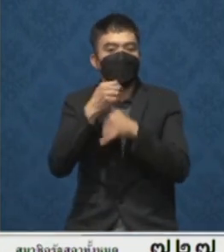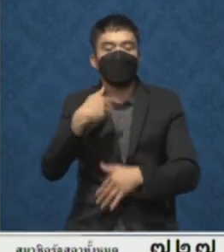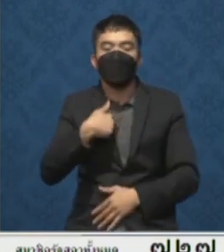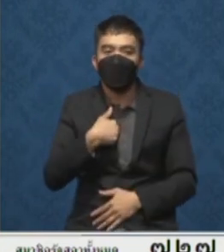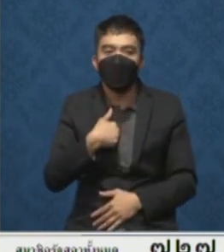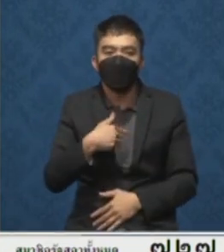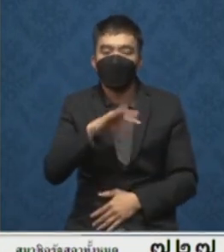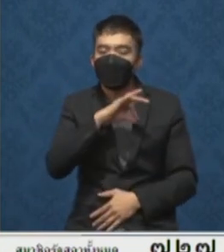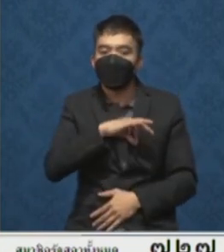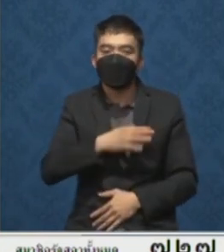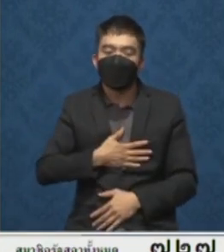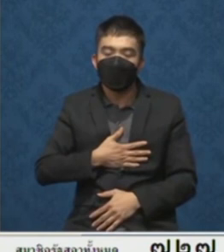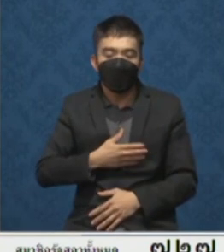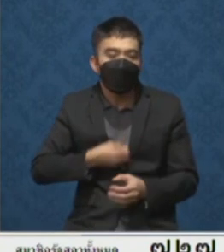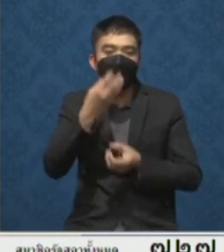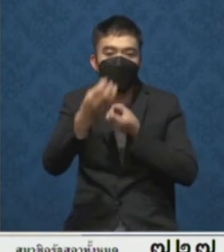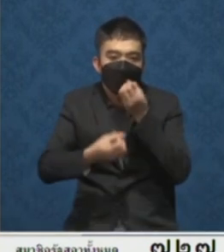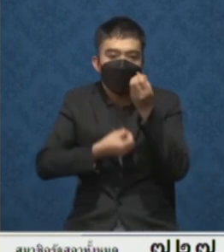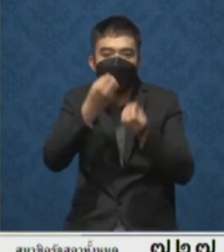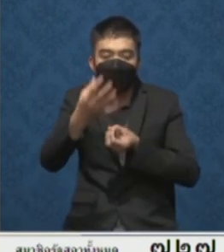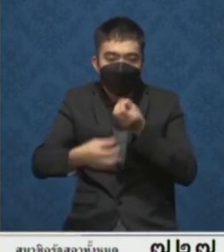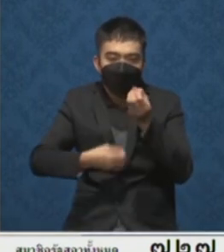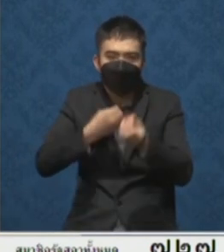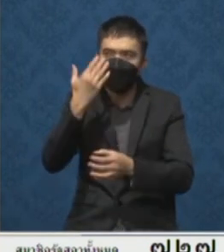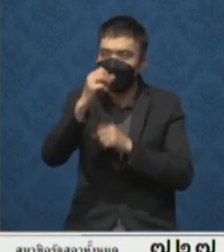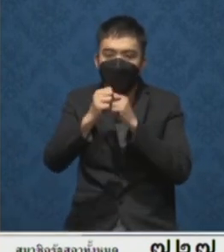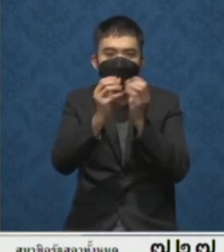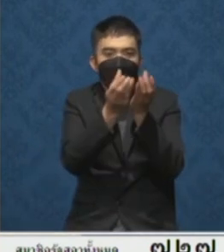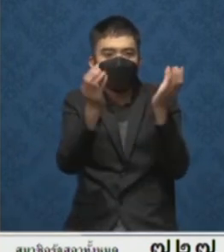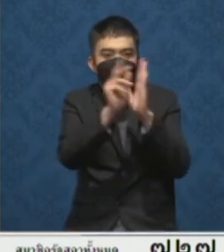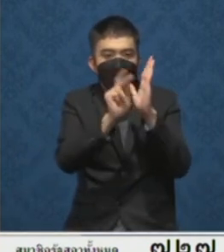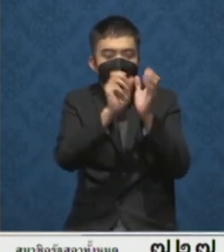ห็นในร่างรัฐธรรมนูญปี60